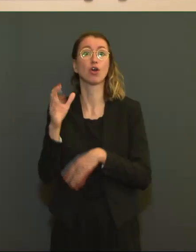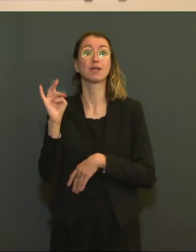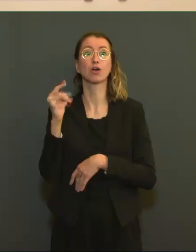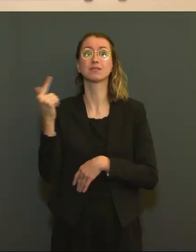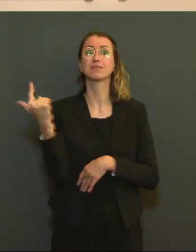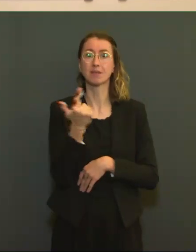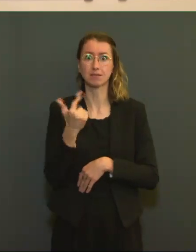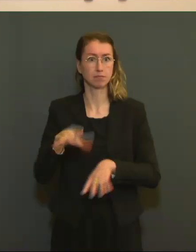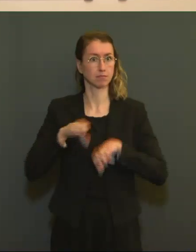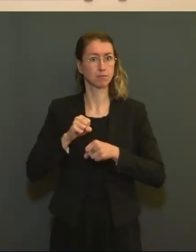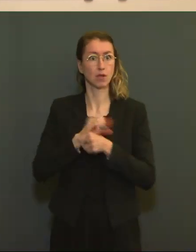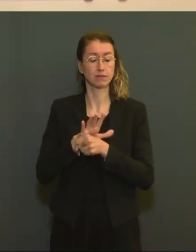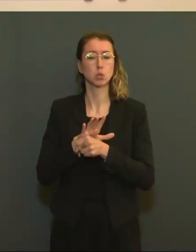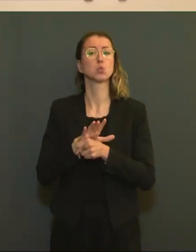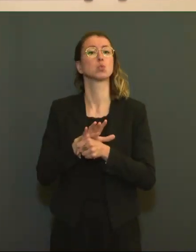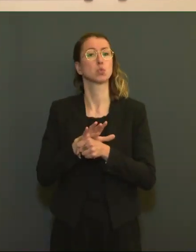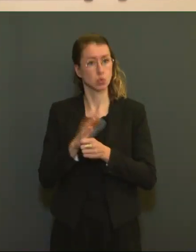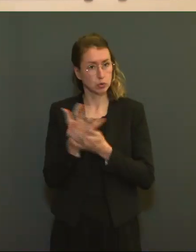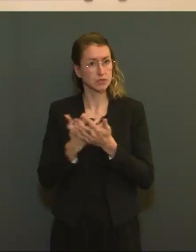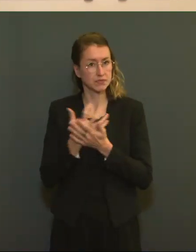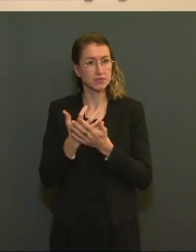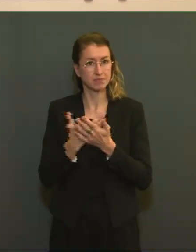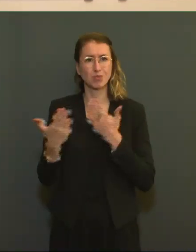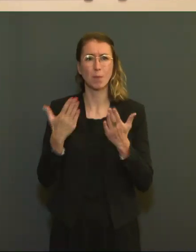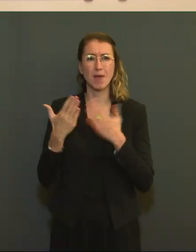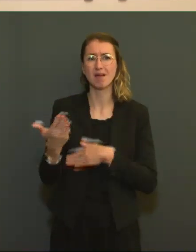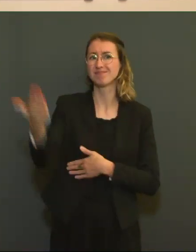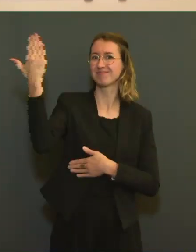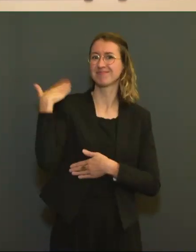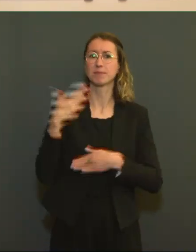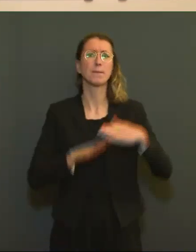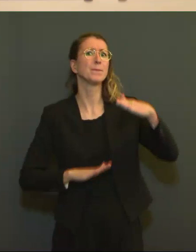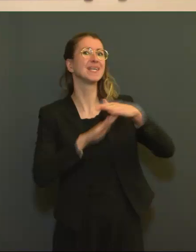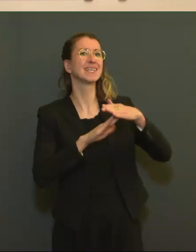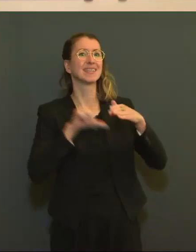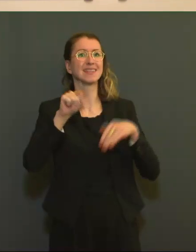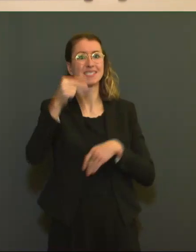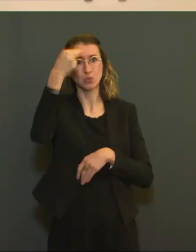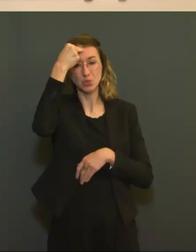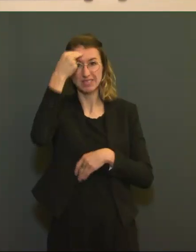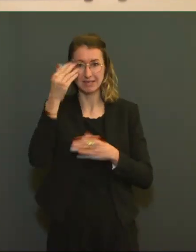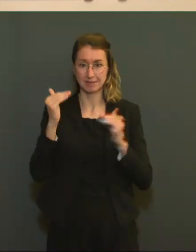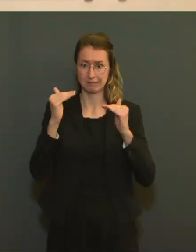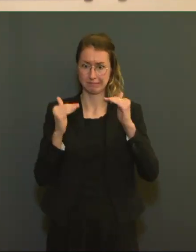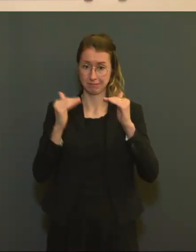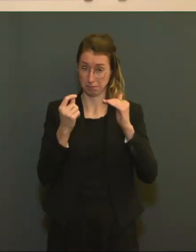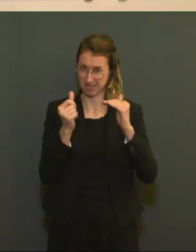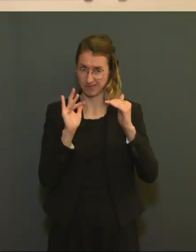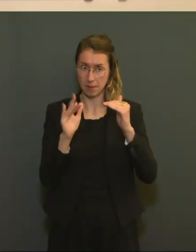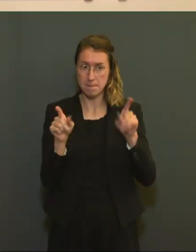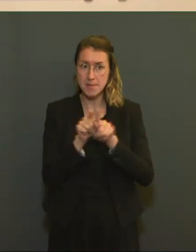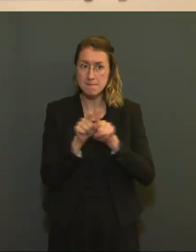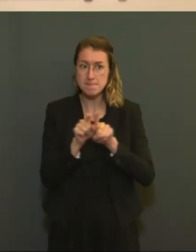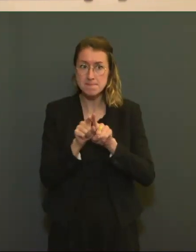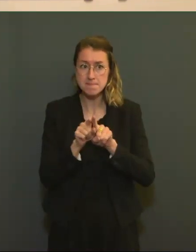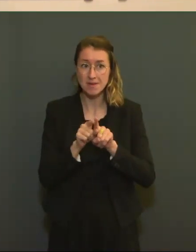ce qui est proche des 873 que l'on a constaté le lundi 10 août, qui était le point culminant de la